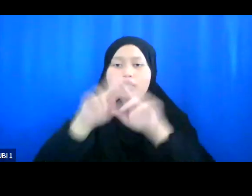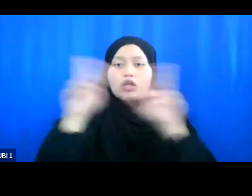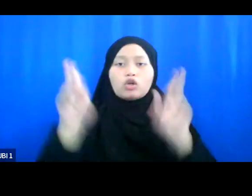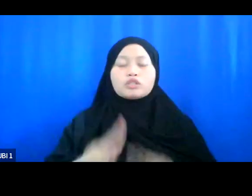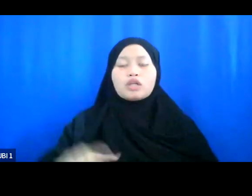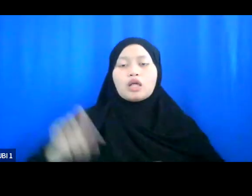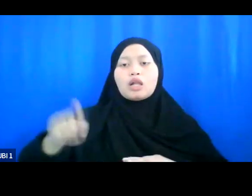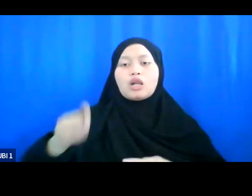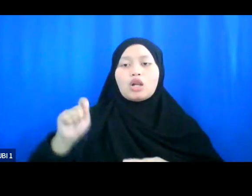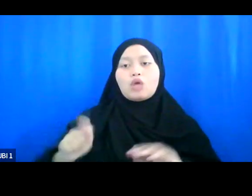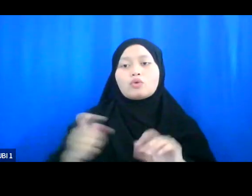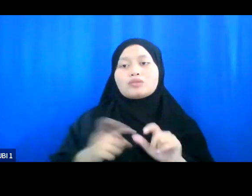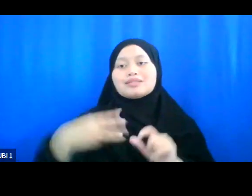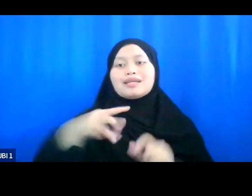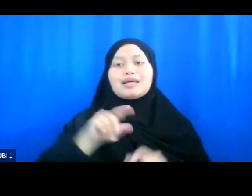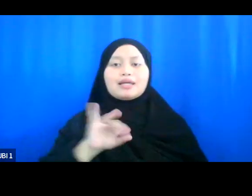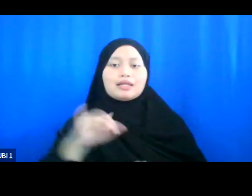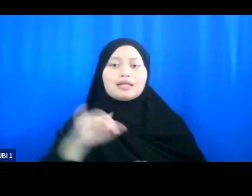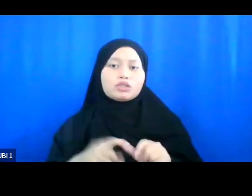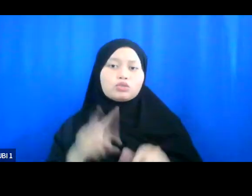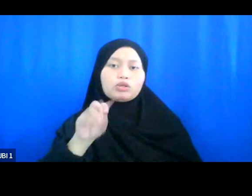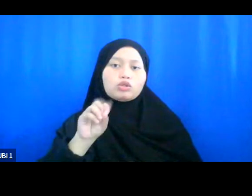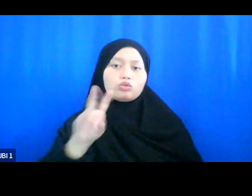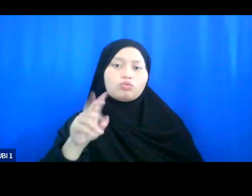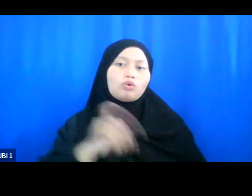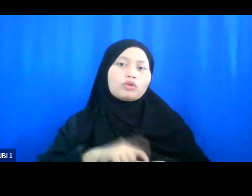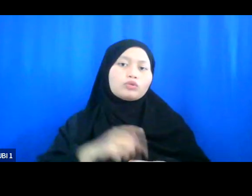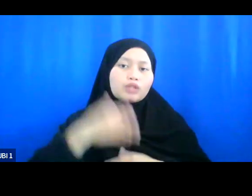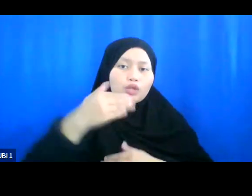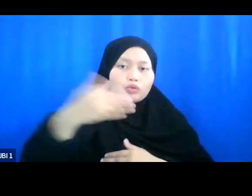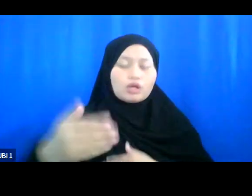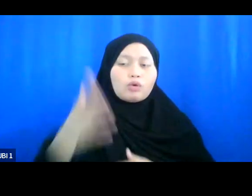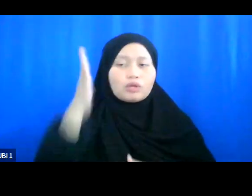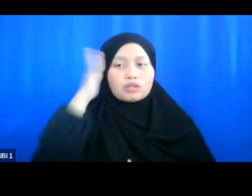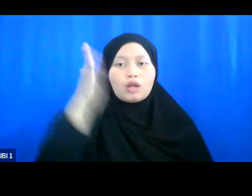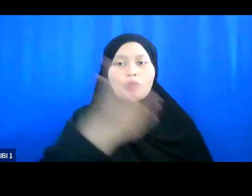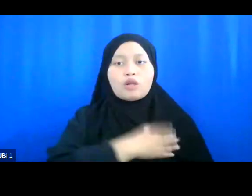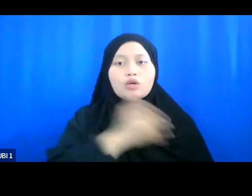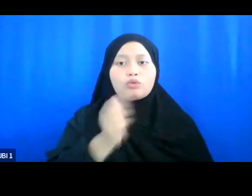series twenty ten gitu Sesi selanjutnya wassalamualaikum warahmatullahi wabarakatuh